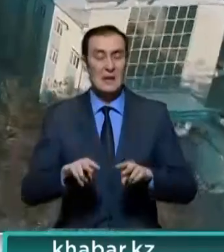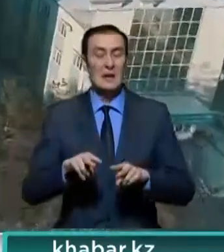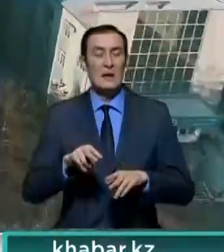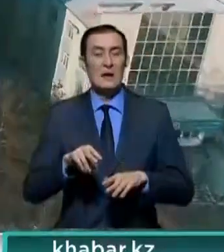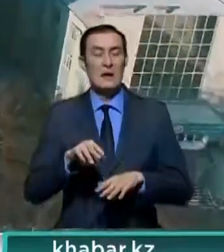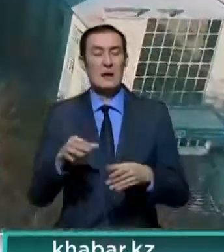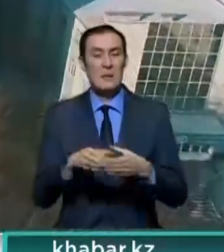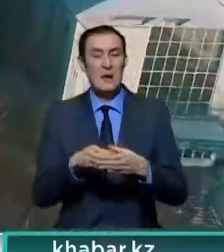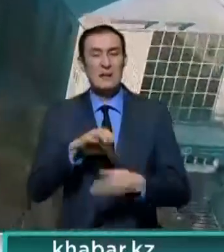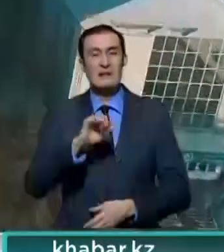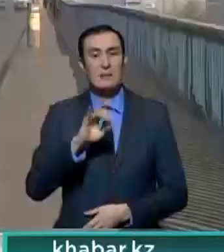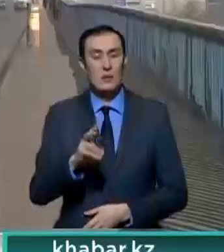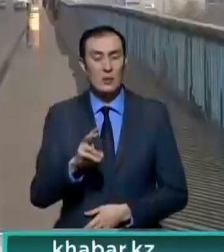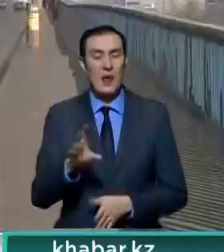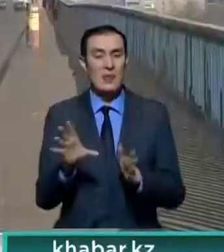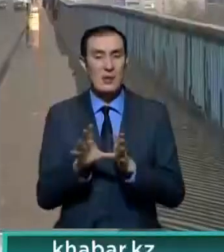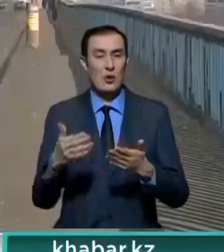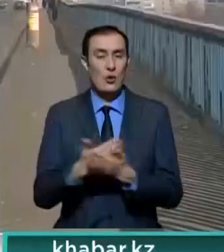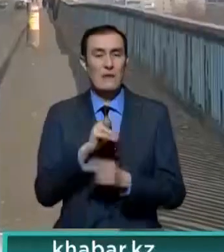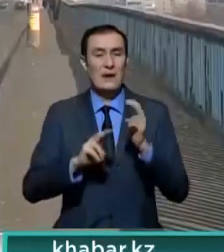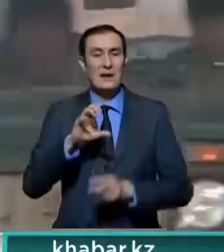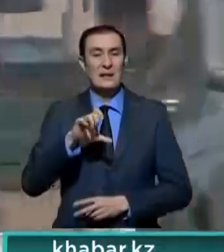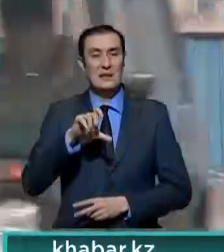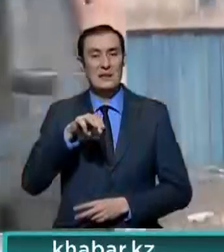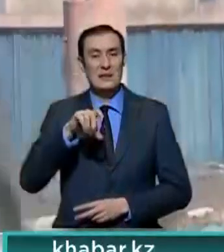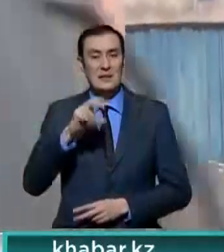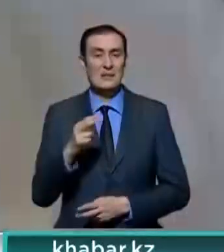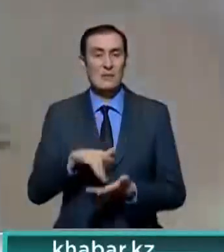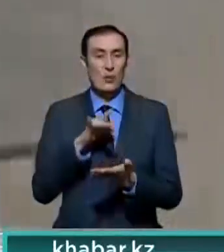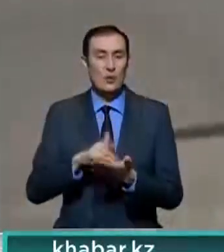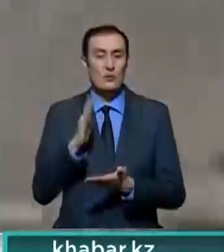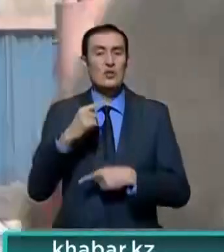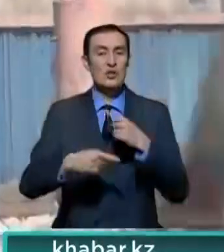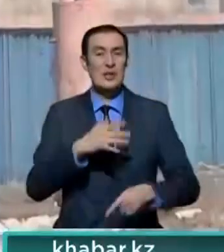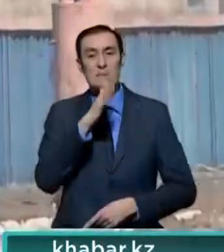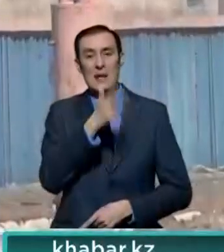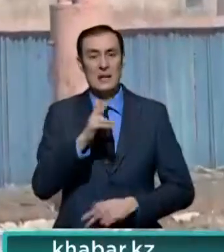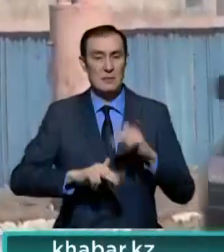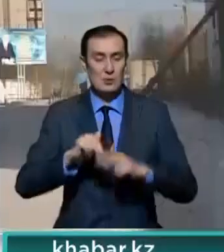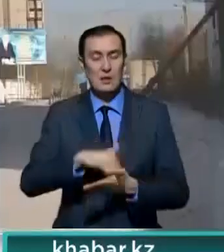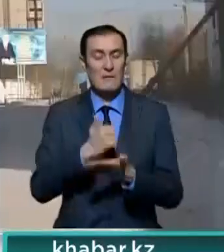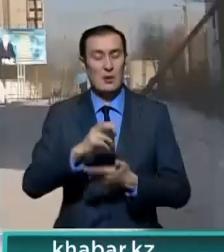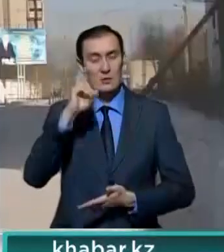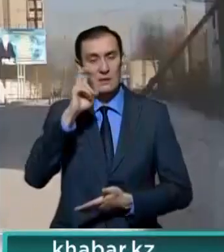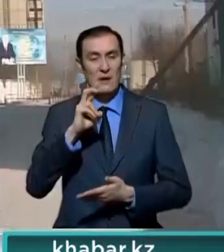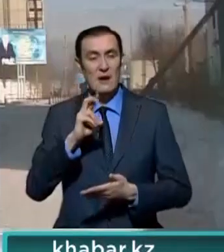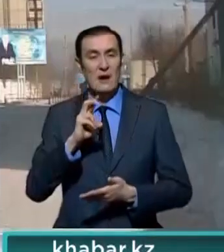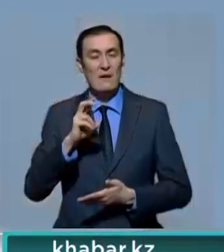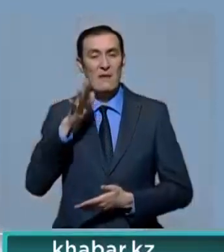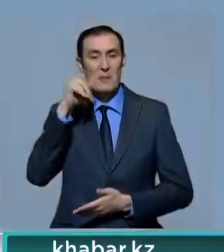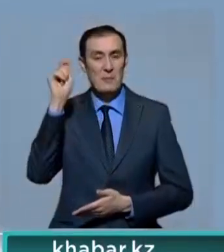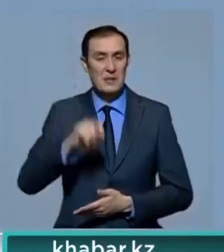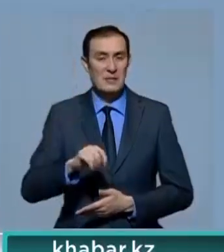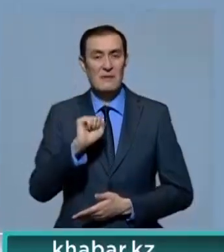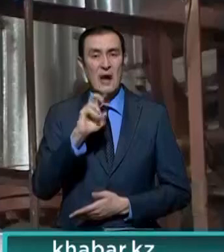Самрохазынаэнерго. Предположительно, новая теплоэлектроцентраль появится в городе через 5 лет. Напомню, глава государства в ходе своей недавней